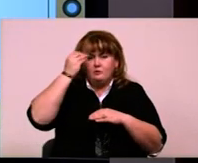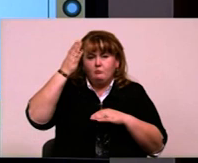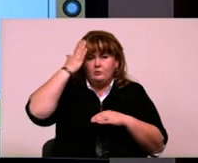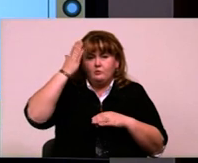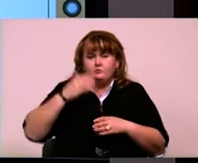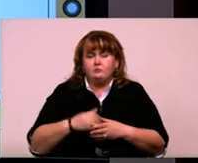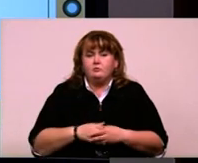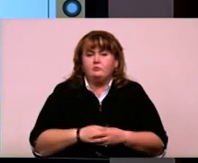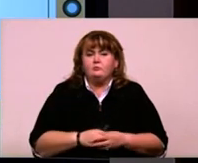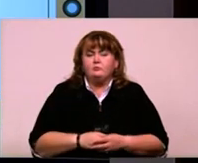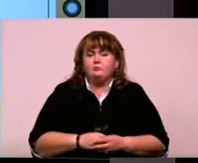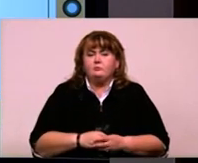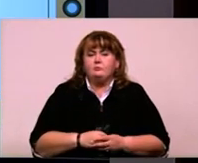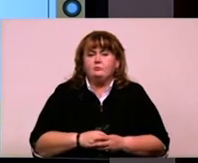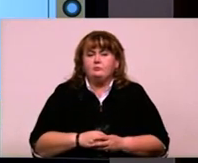Японии?